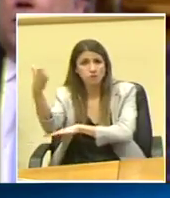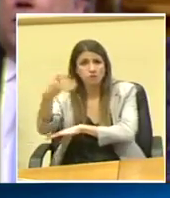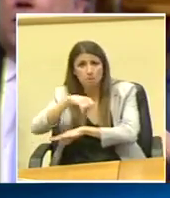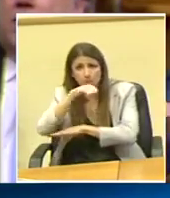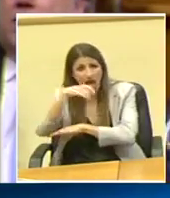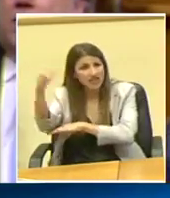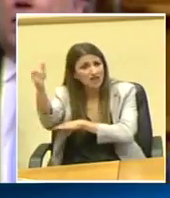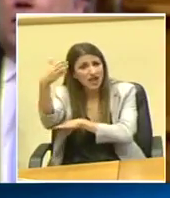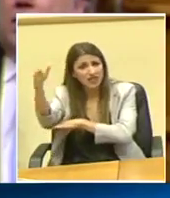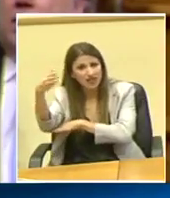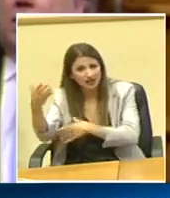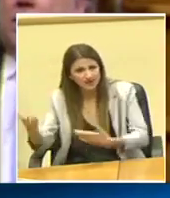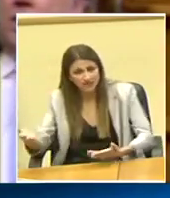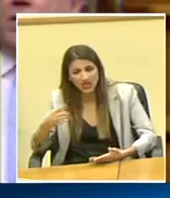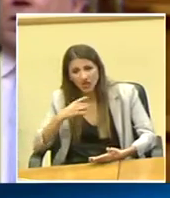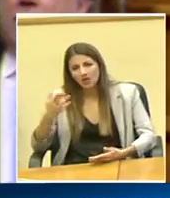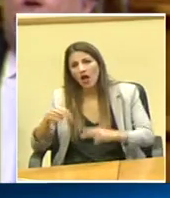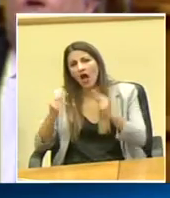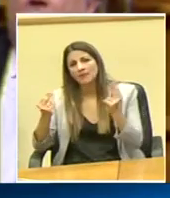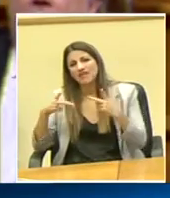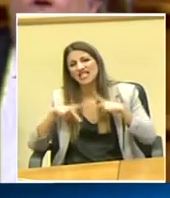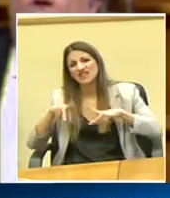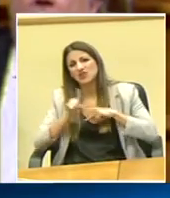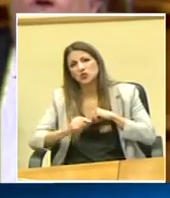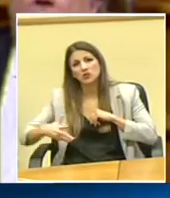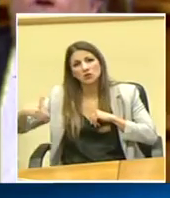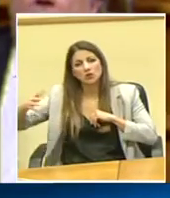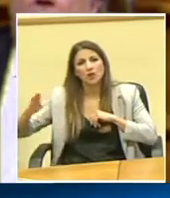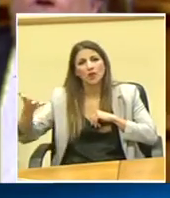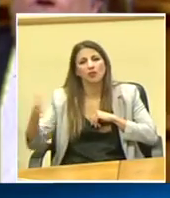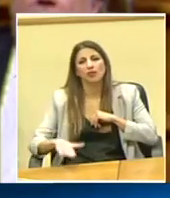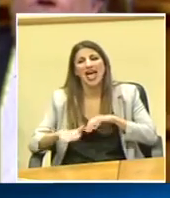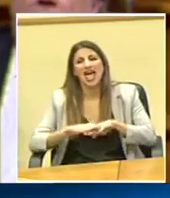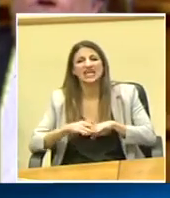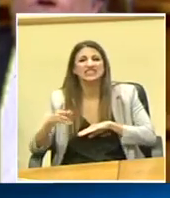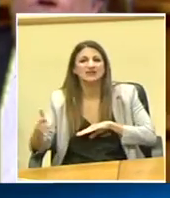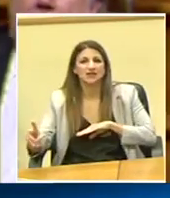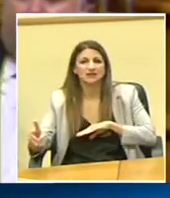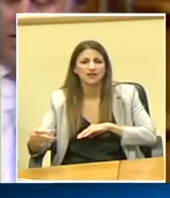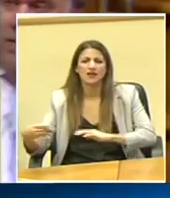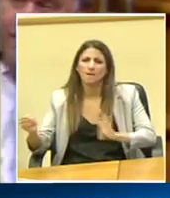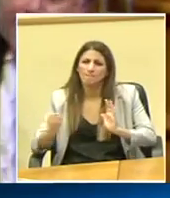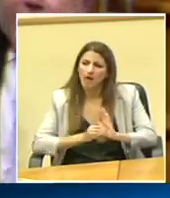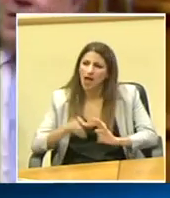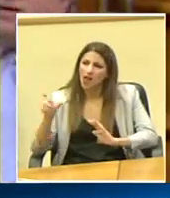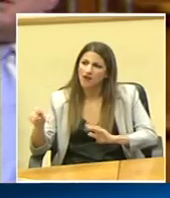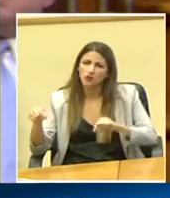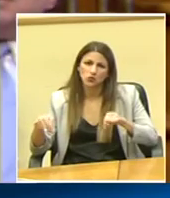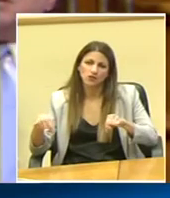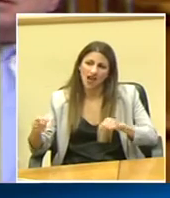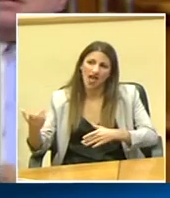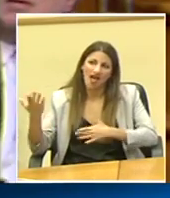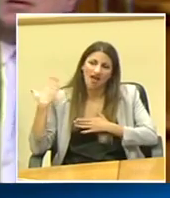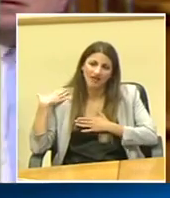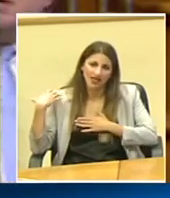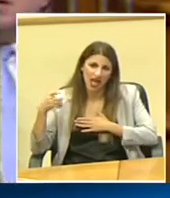και να ρίξει τότε την κυβέρνηση του Κωνσταντίνου Μητσοτάκη. Και σήμερα πάλι είναι αυτός ο